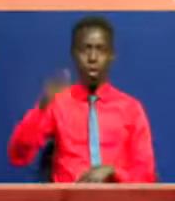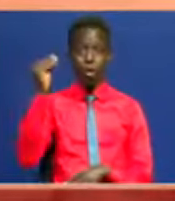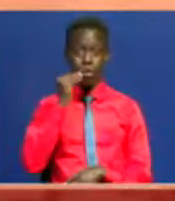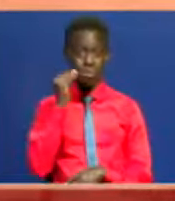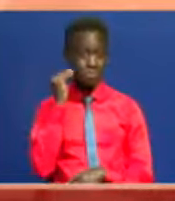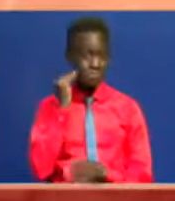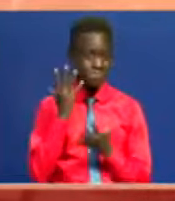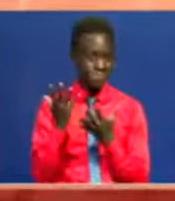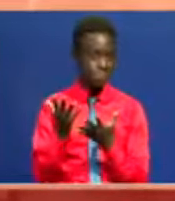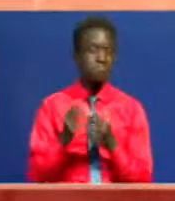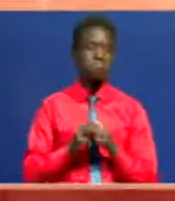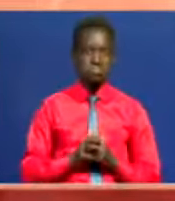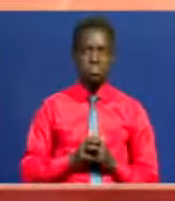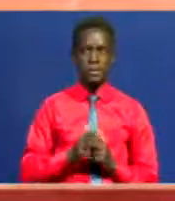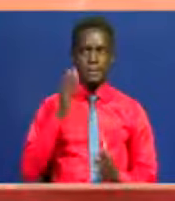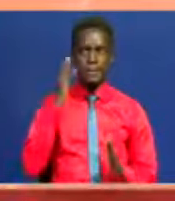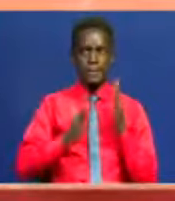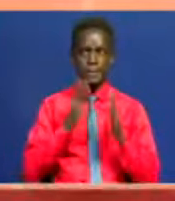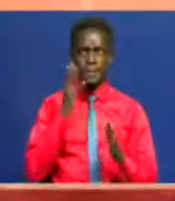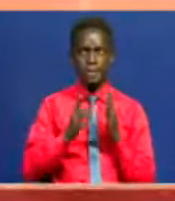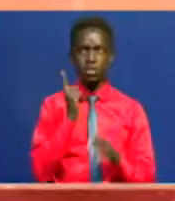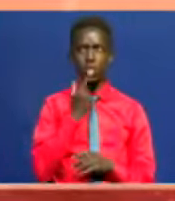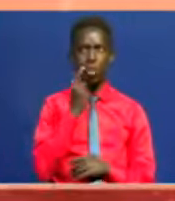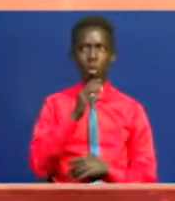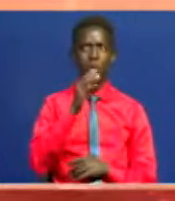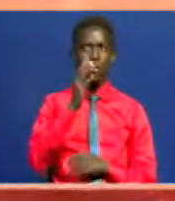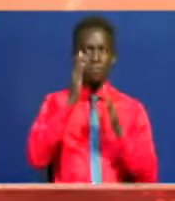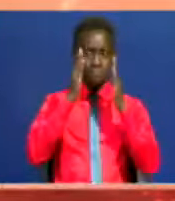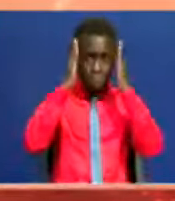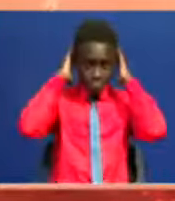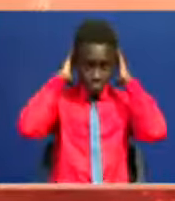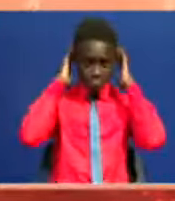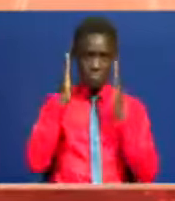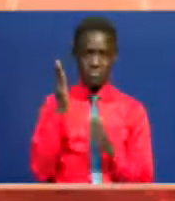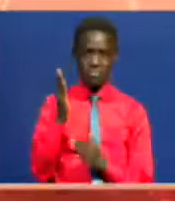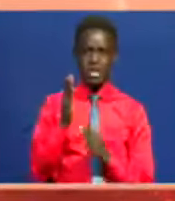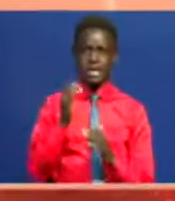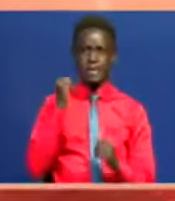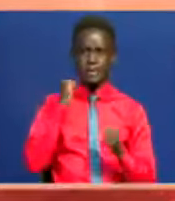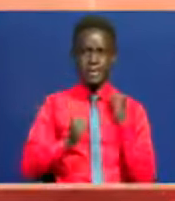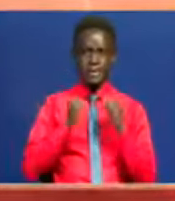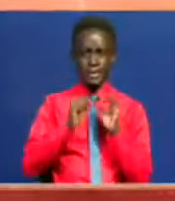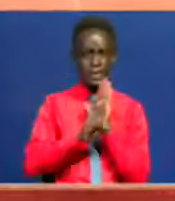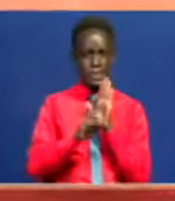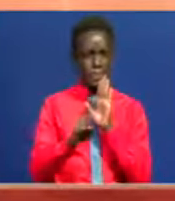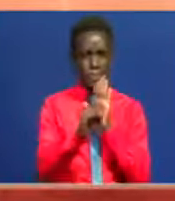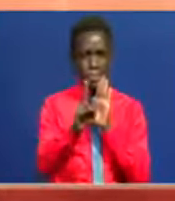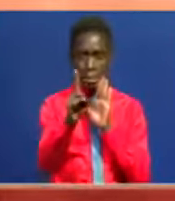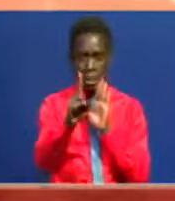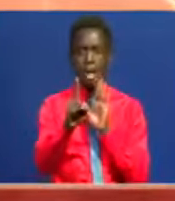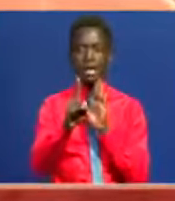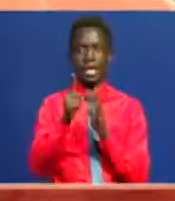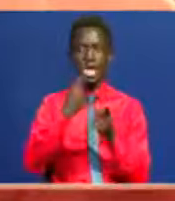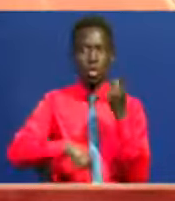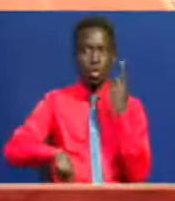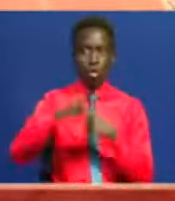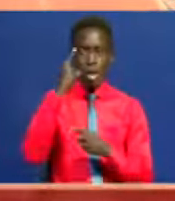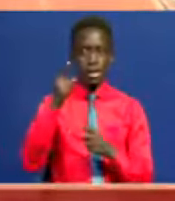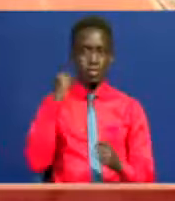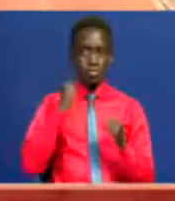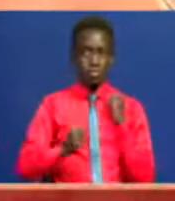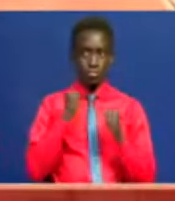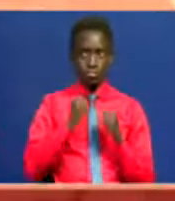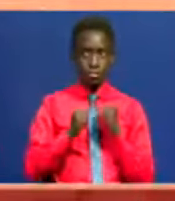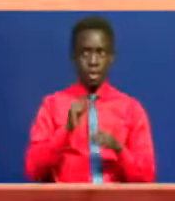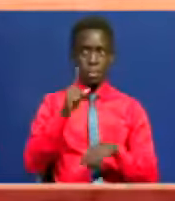mwanariadha anayeshikilia rekodi ya Afrika Ferdinand Omanyala alipambana vilivyo na wanariadha wengine na kushinda mbio hizo kwa kuweka